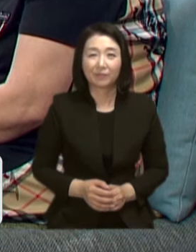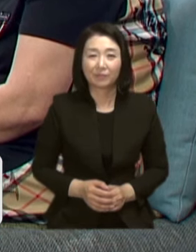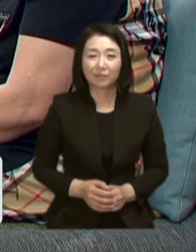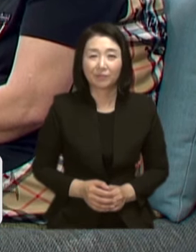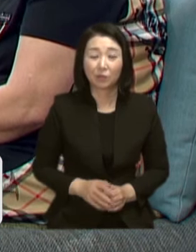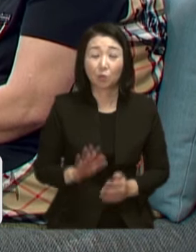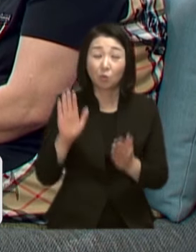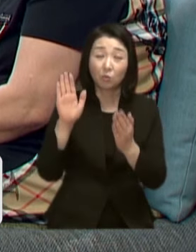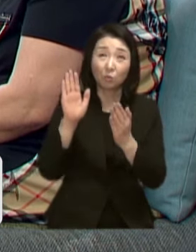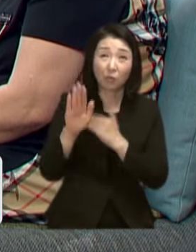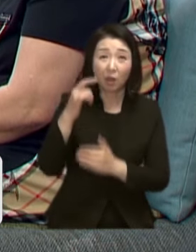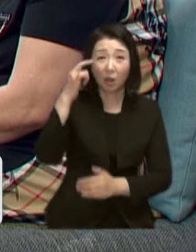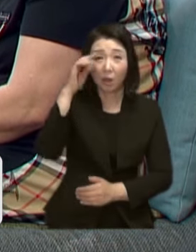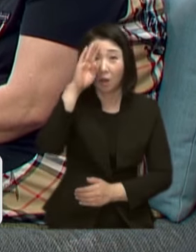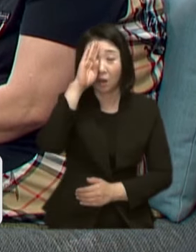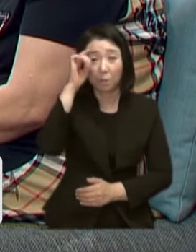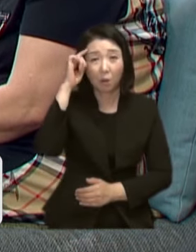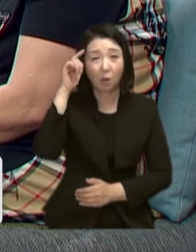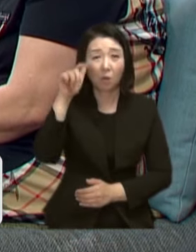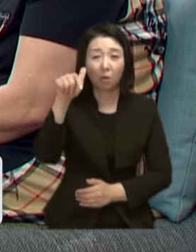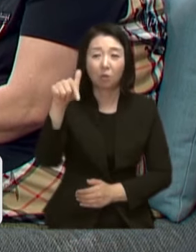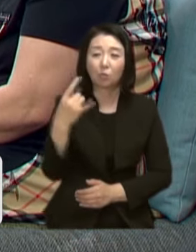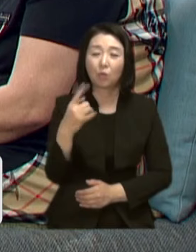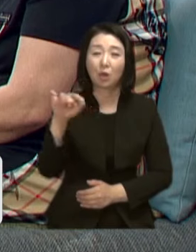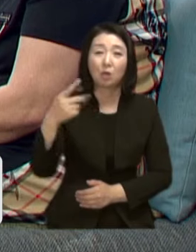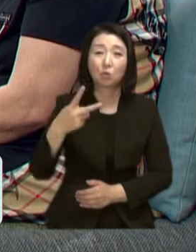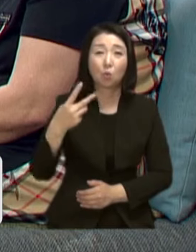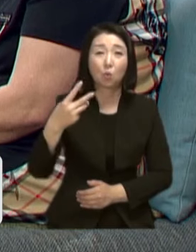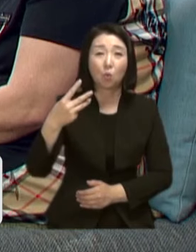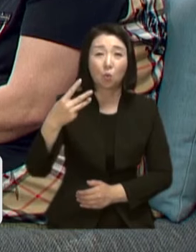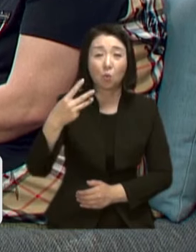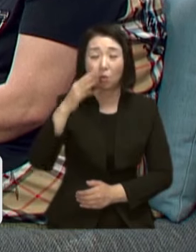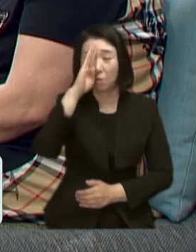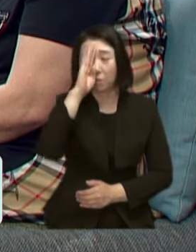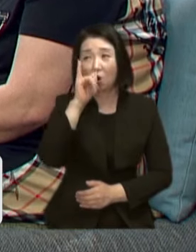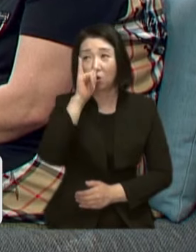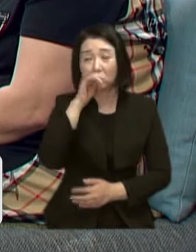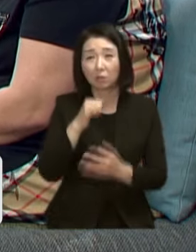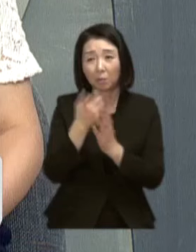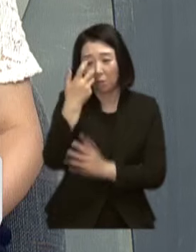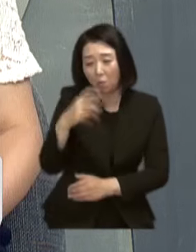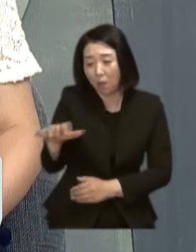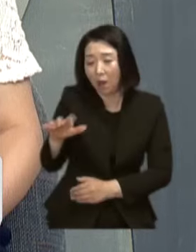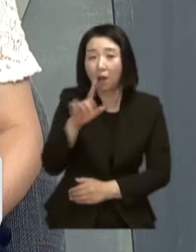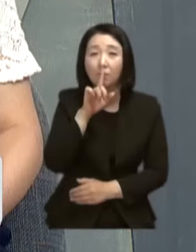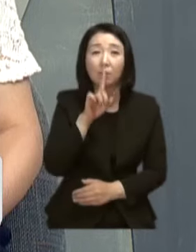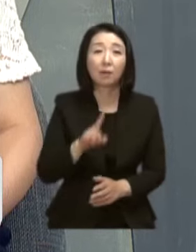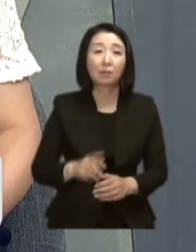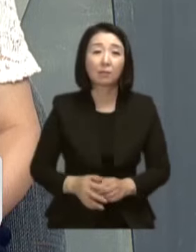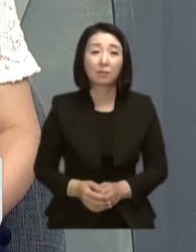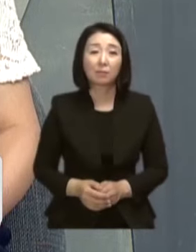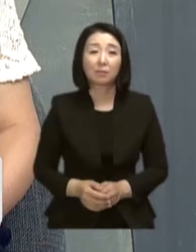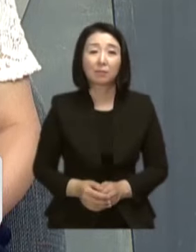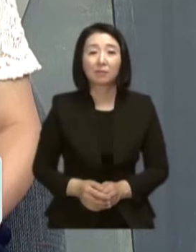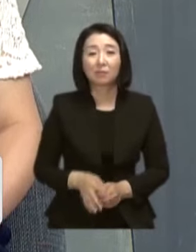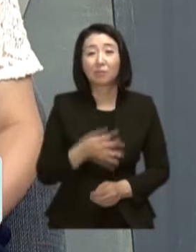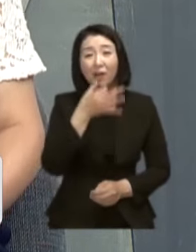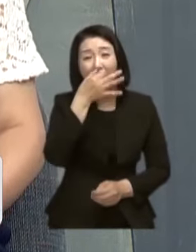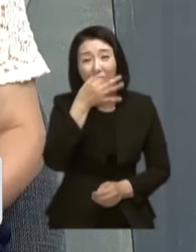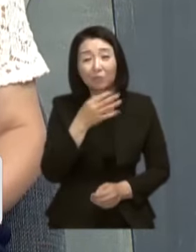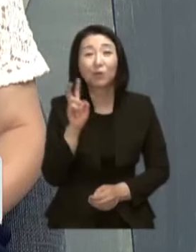뇌졸중이 오셔서 네. 거의 뭐 반신 네. 쓸 수 없게 되셨다는 말을 들었거든요. 네. 그때 얼마나